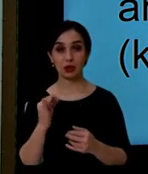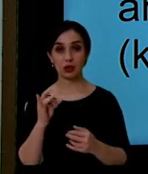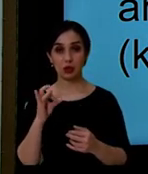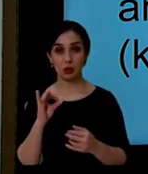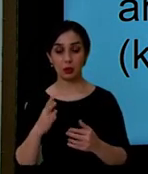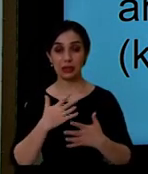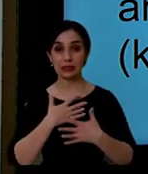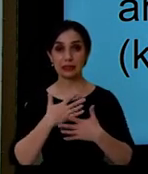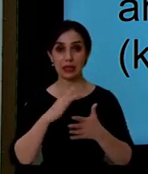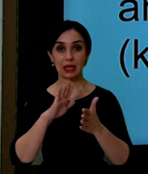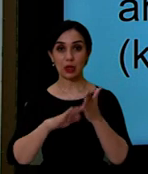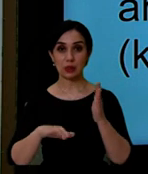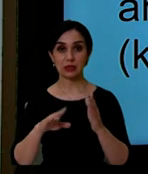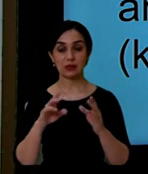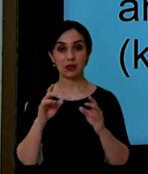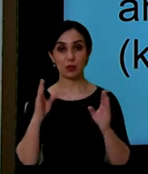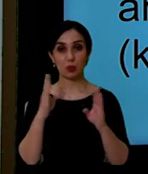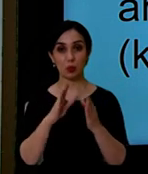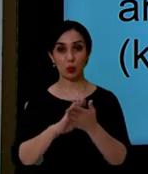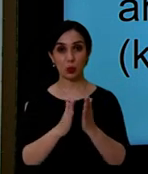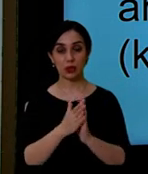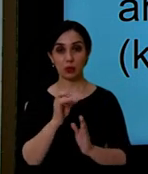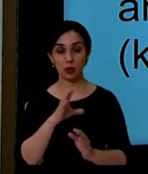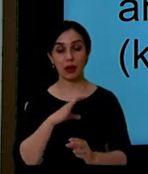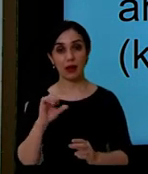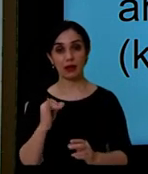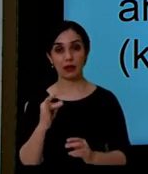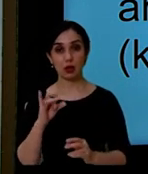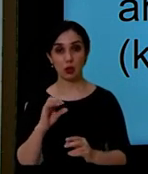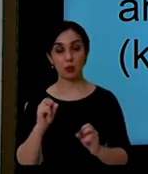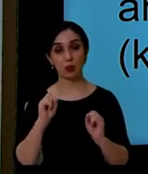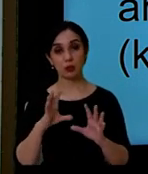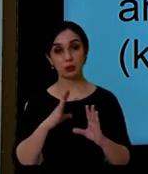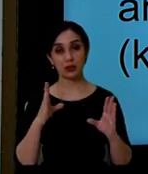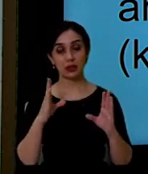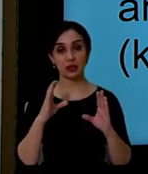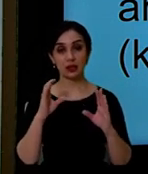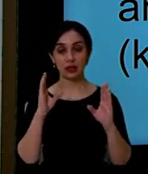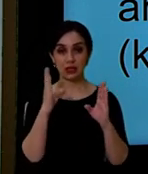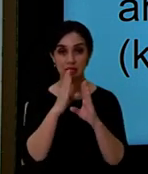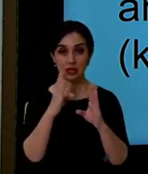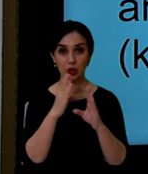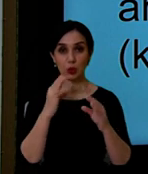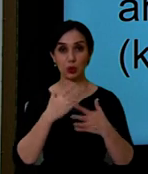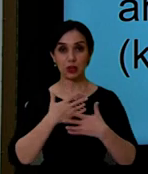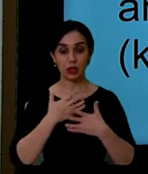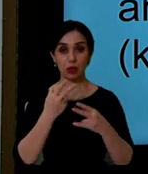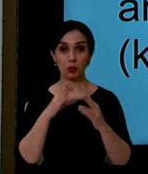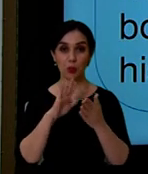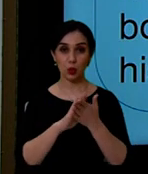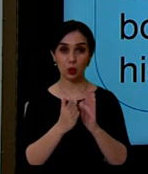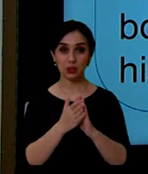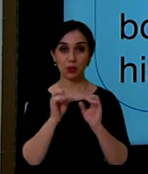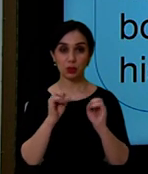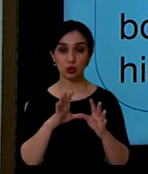ya'ni kislorodsiz muhitda bo'lishi mumkin va aerob, ya'ni kislorodli muhitda bo'lishi mumkin.